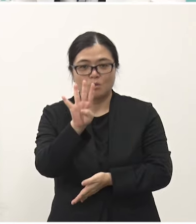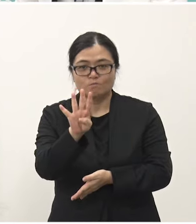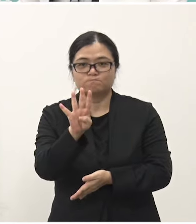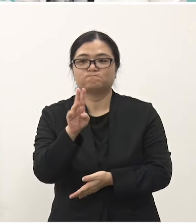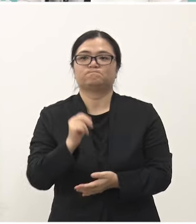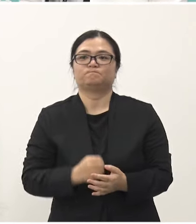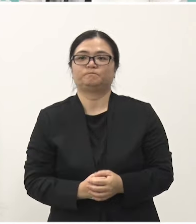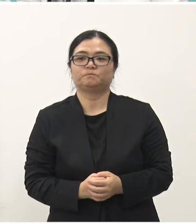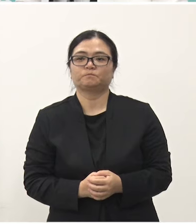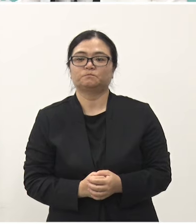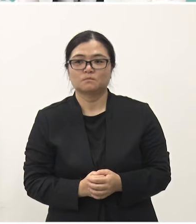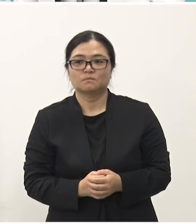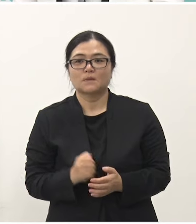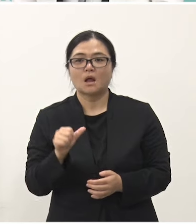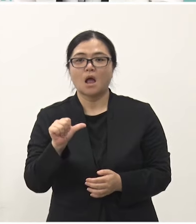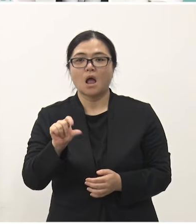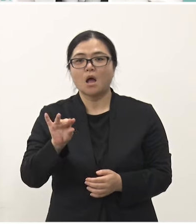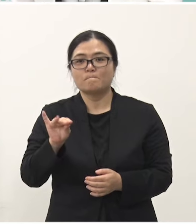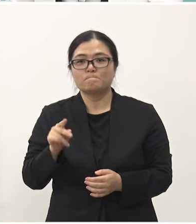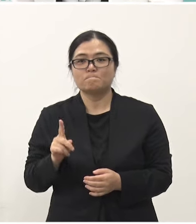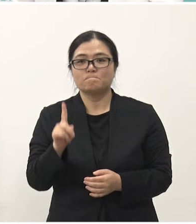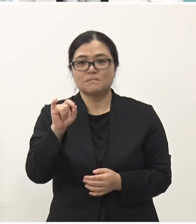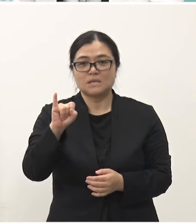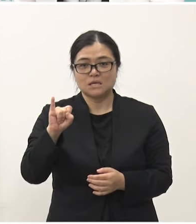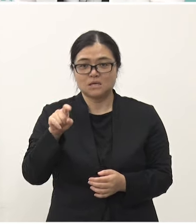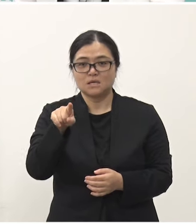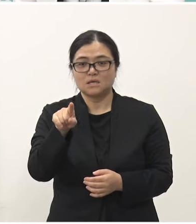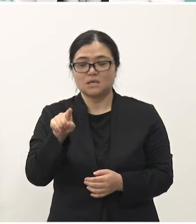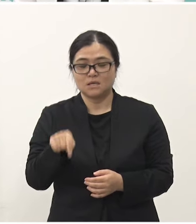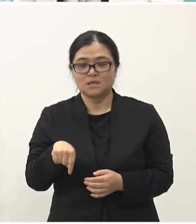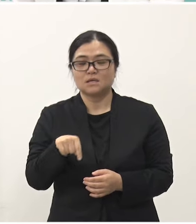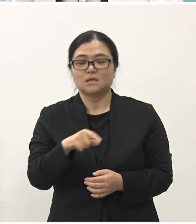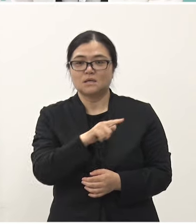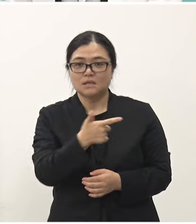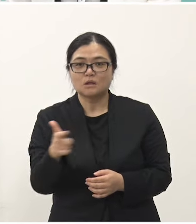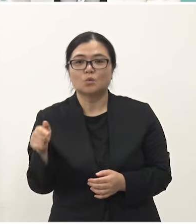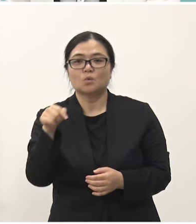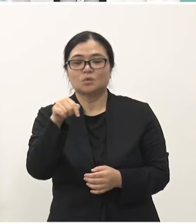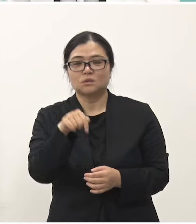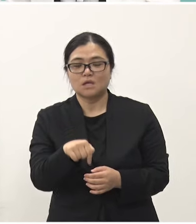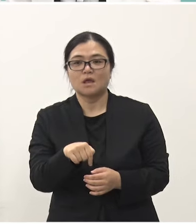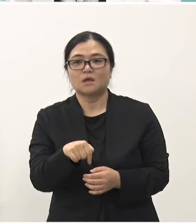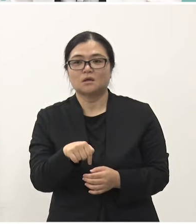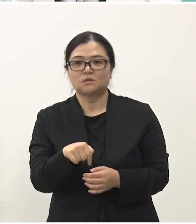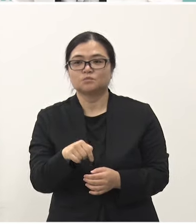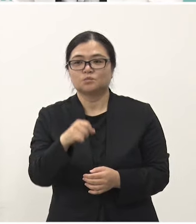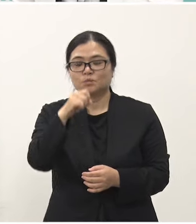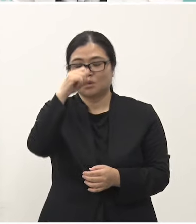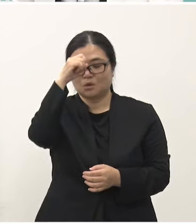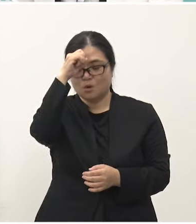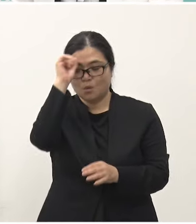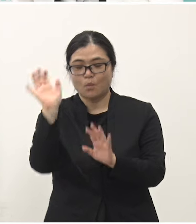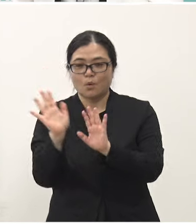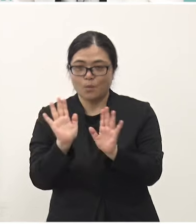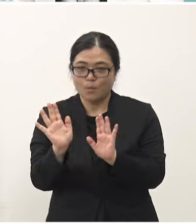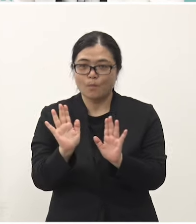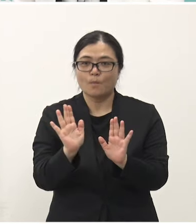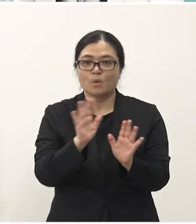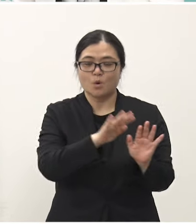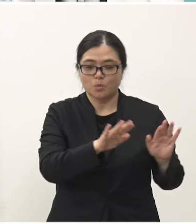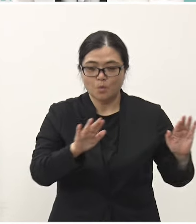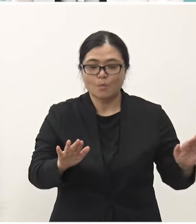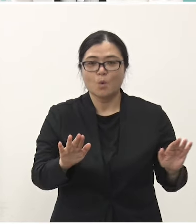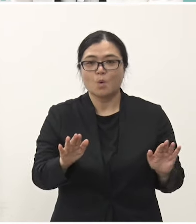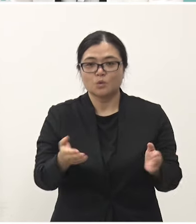えクはこの子育て広場アッピーなどで乳幼児の一時預かり事業を実施していますがその